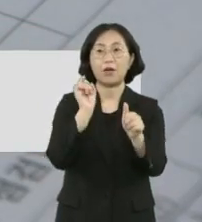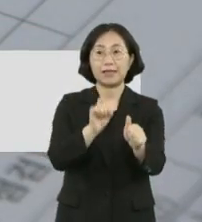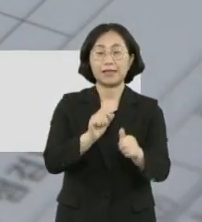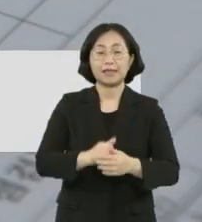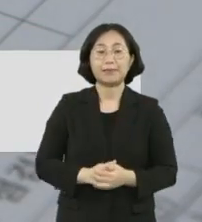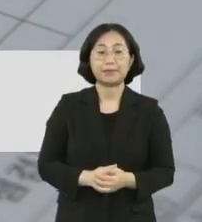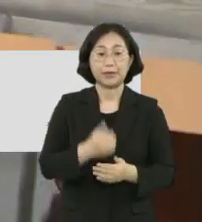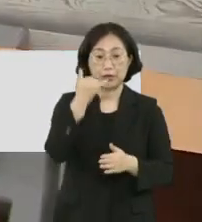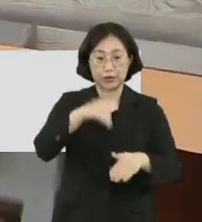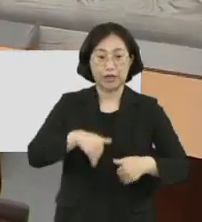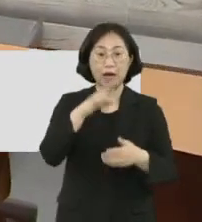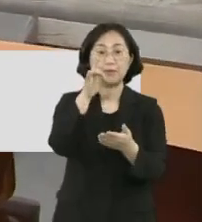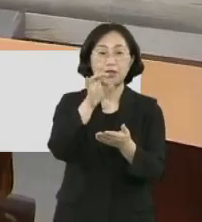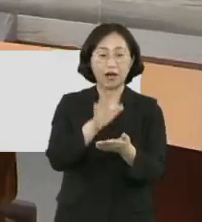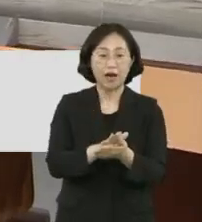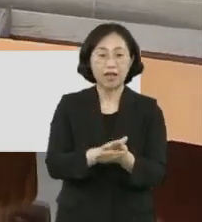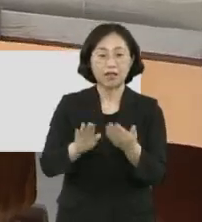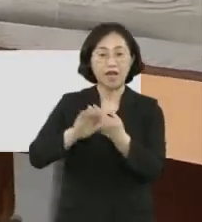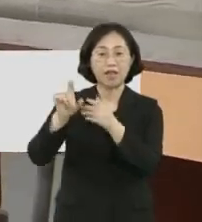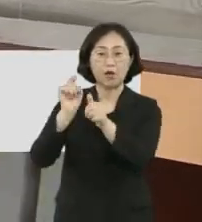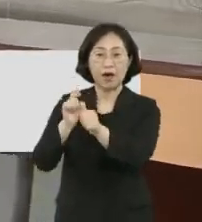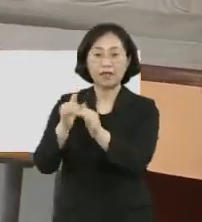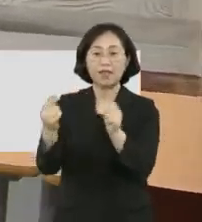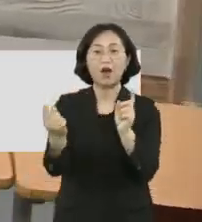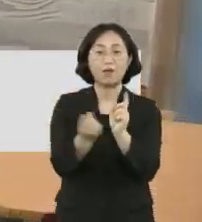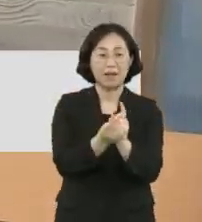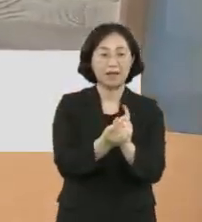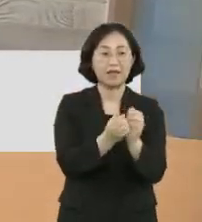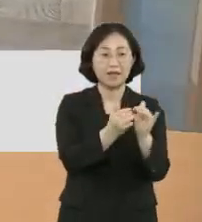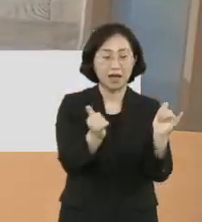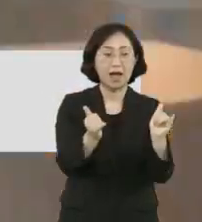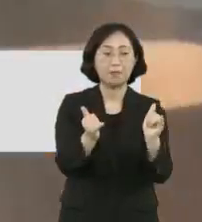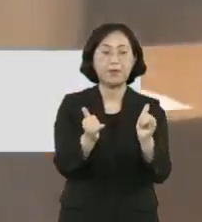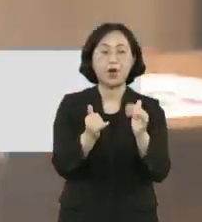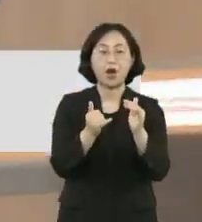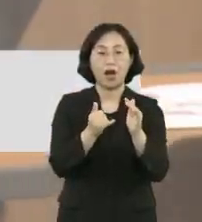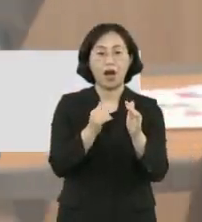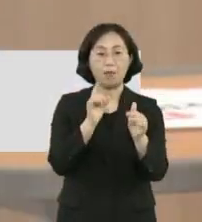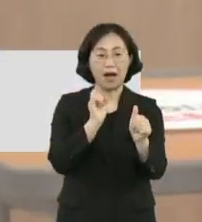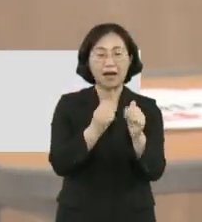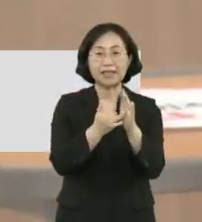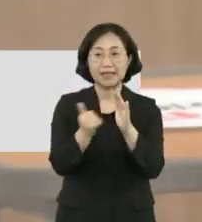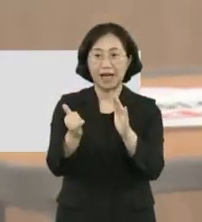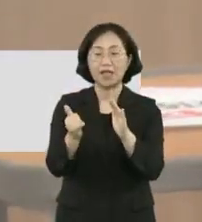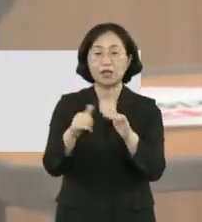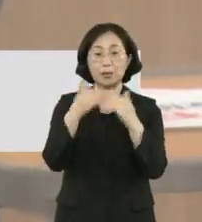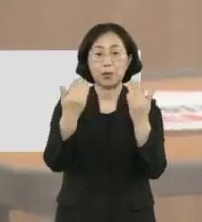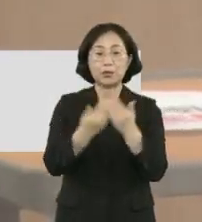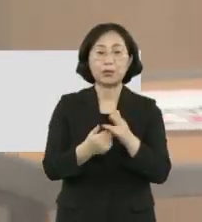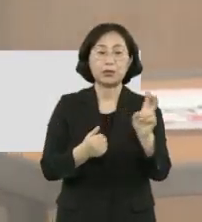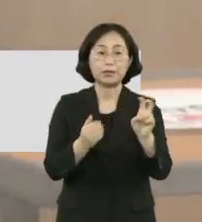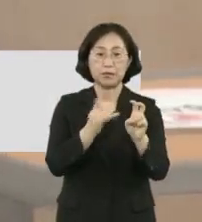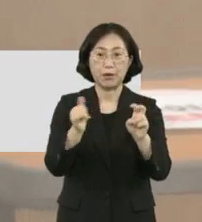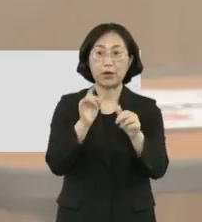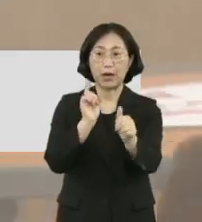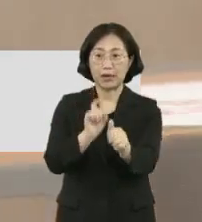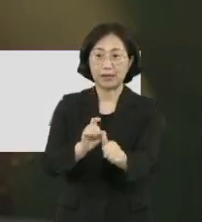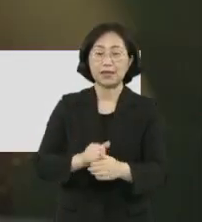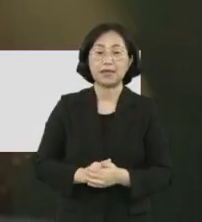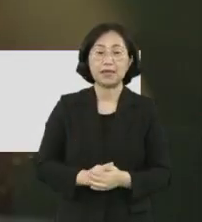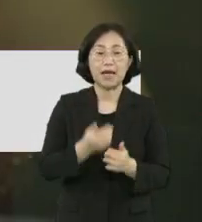받았습니다. 충남 천안에선 타지역 확진자와 접촉한 이들과 기존 확진자의 가족 등 모두 20명이